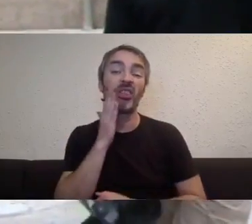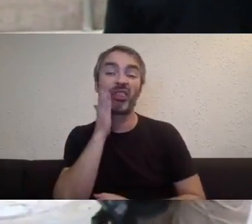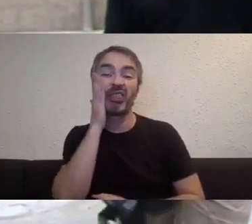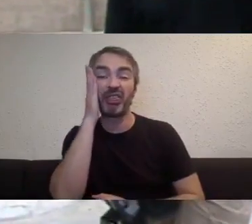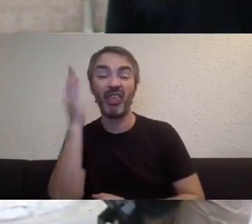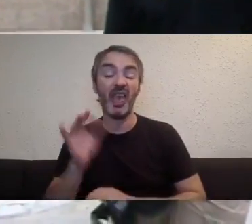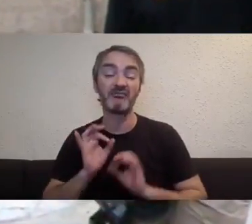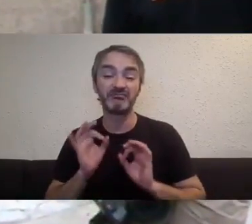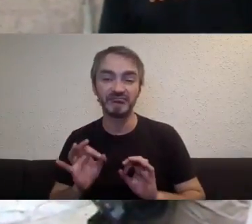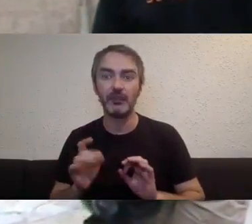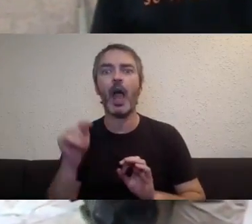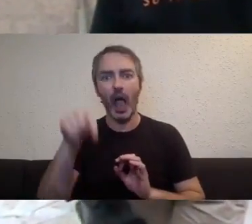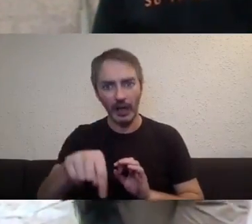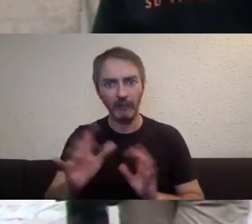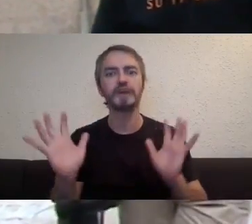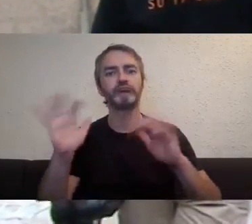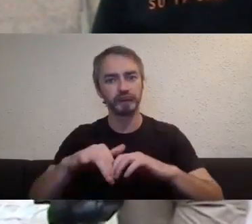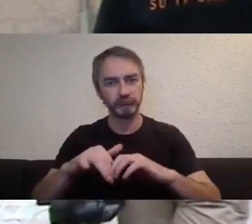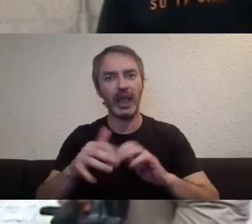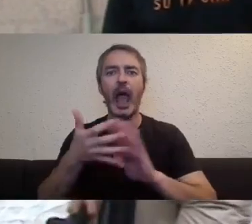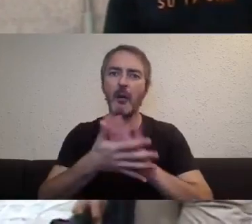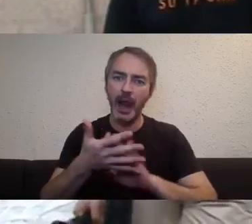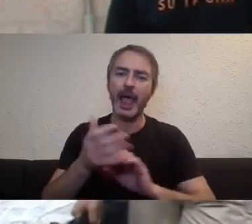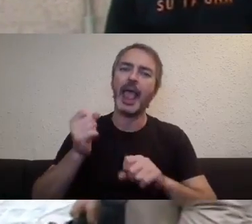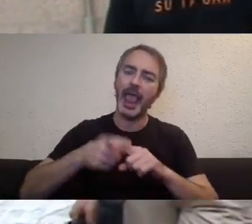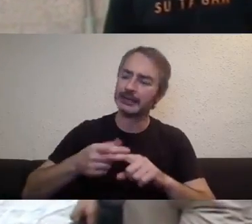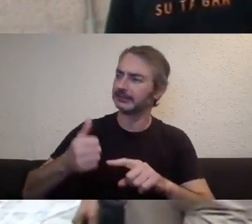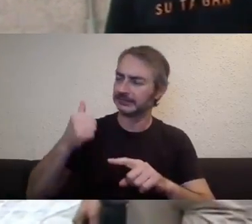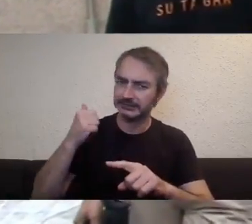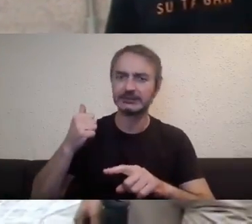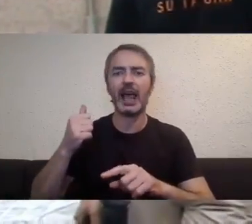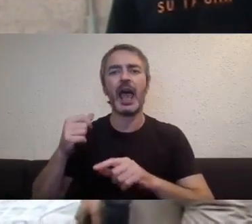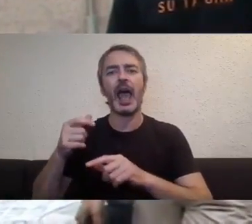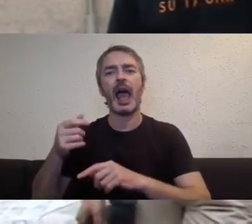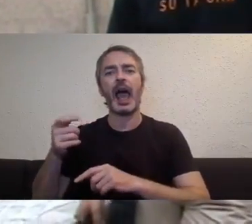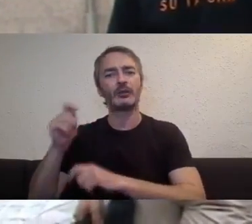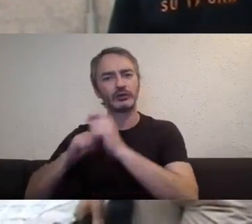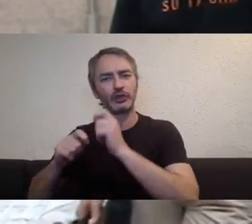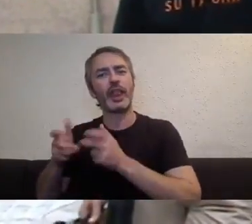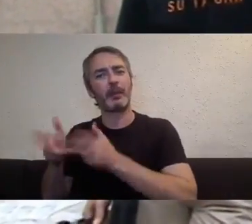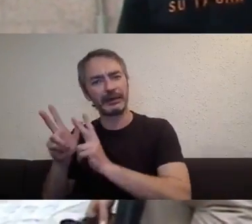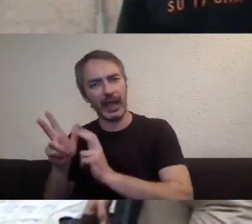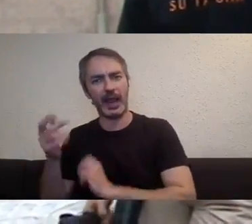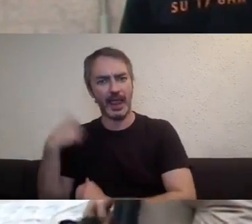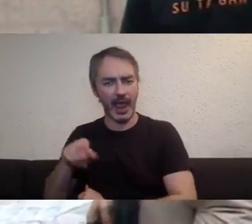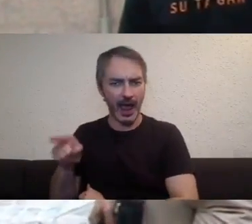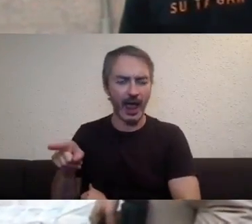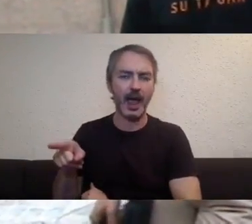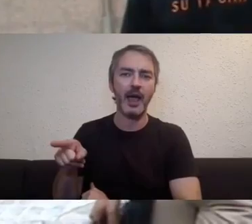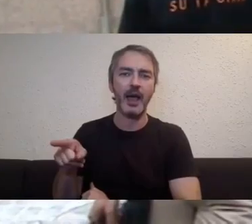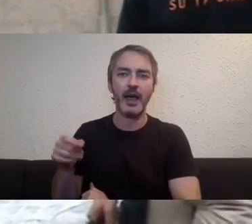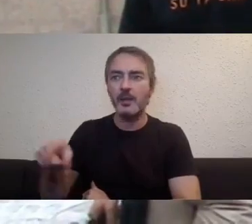labor militància des de feia temps. Vam fer aquí una xerrada sobre l'Ateneu Llibertari, explicant l'experiència i tal,